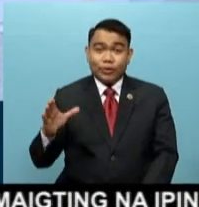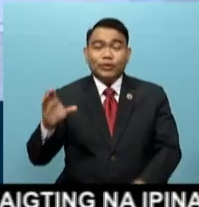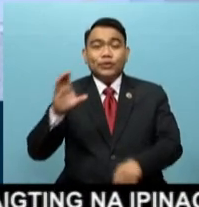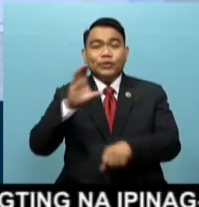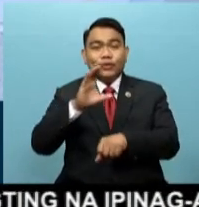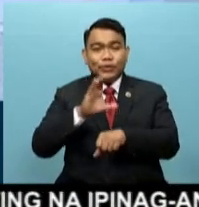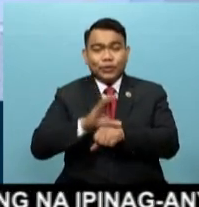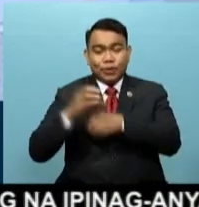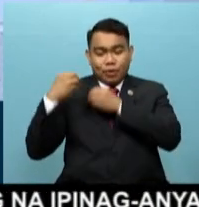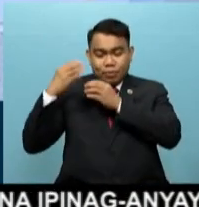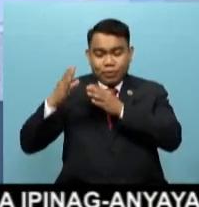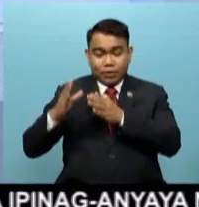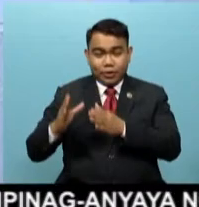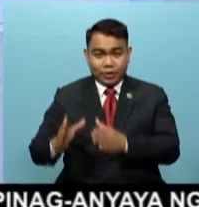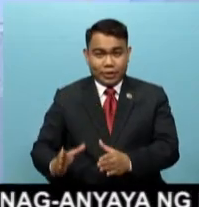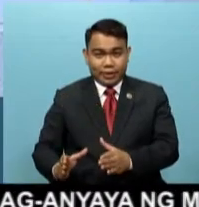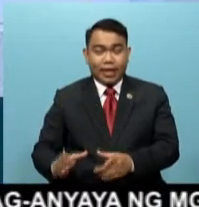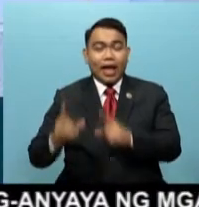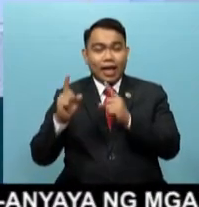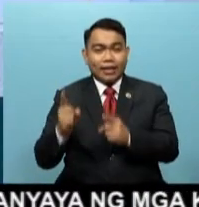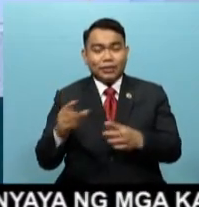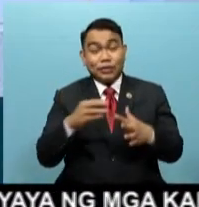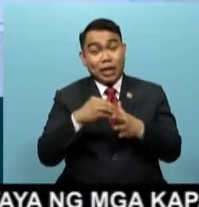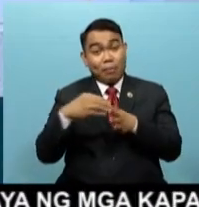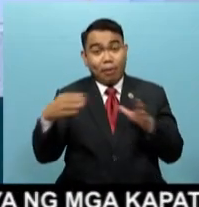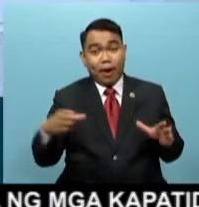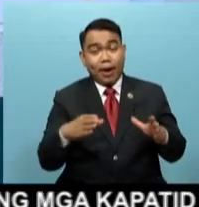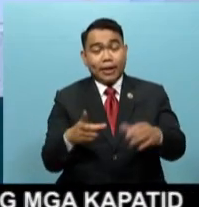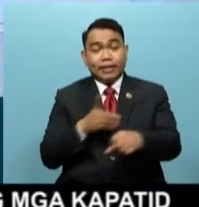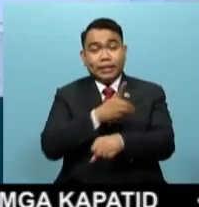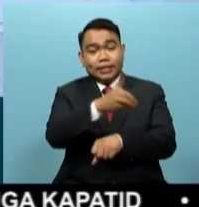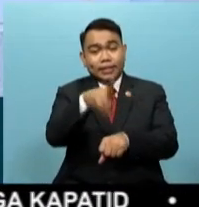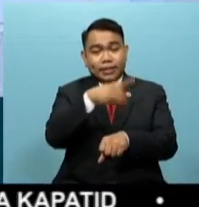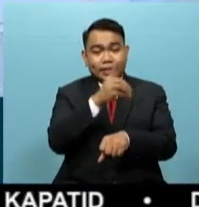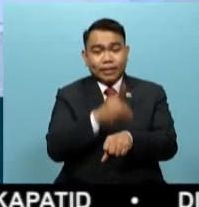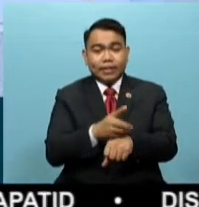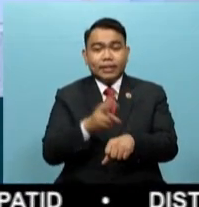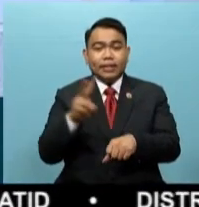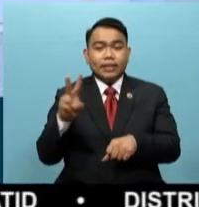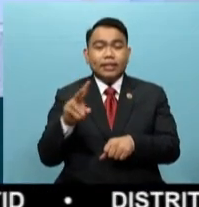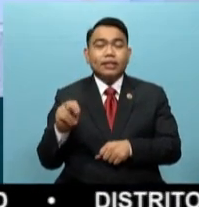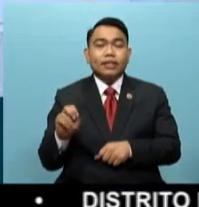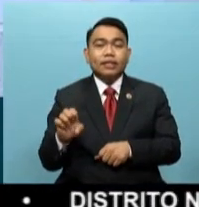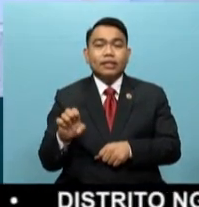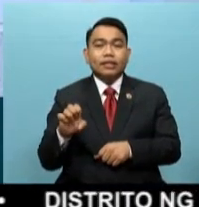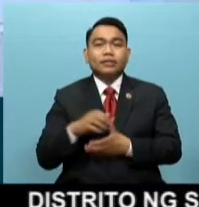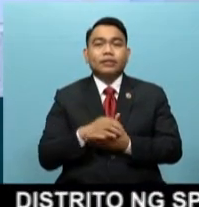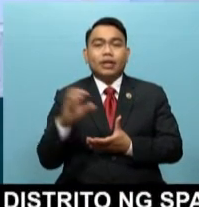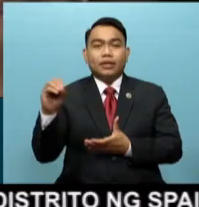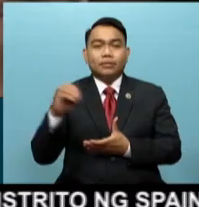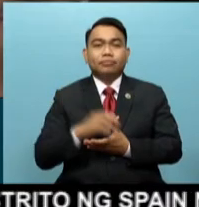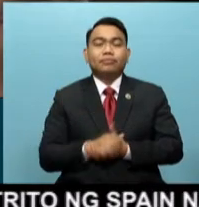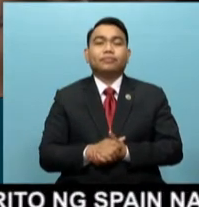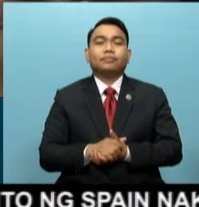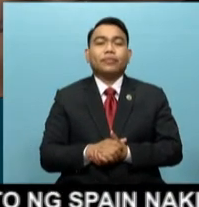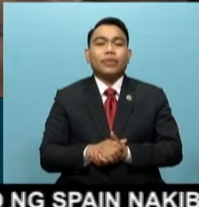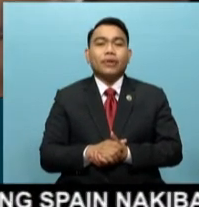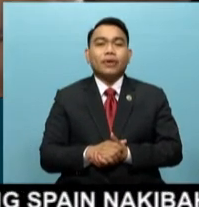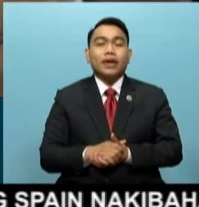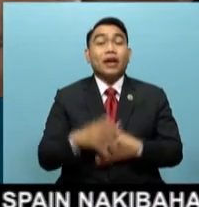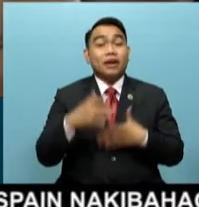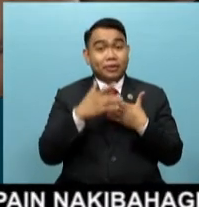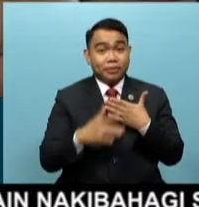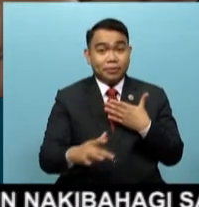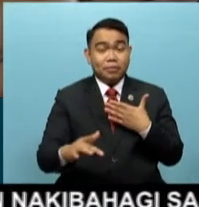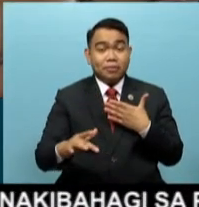sa pagdulaw nila sa tanging pagtitipon dito sa distrito eklesiastiko ng Valladolid, Negros Occidental. Maaga pa lamang